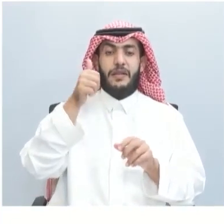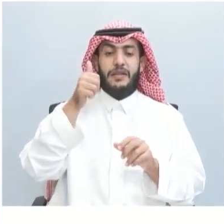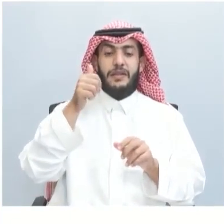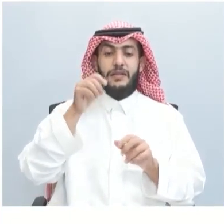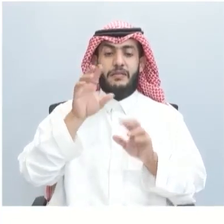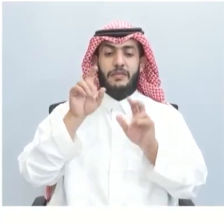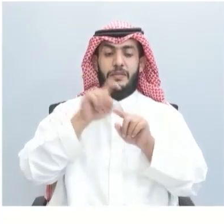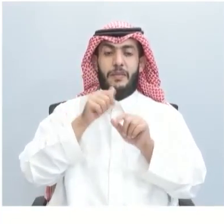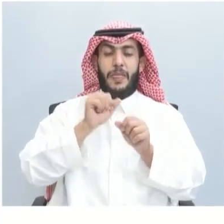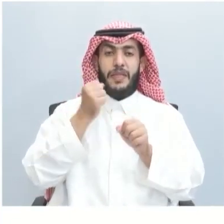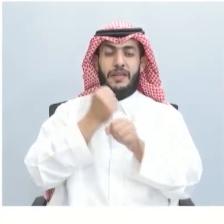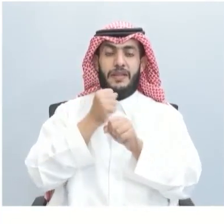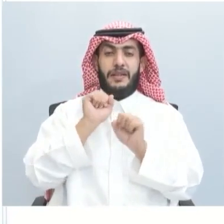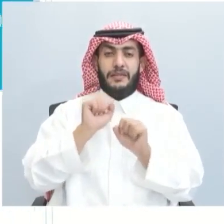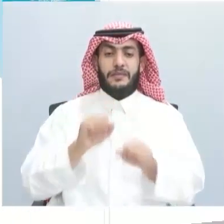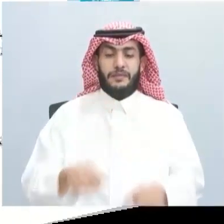كنتيجه لاستعلامات